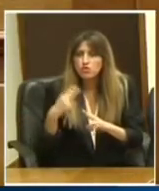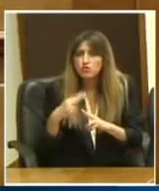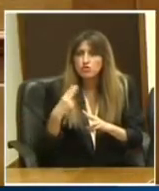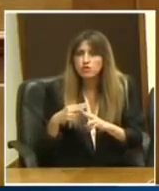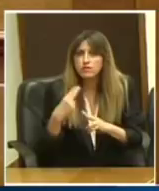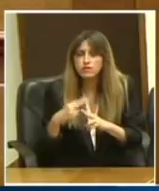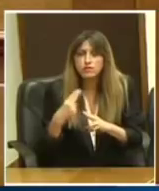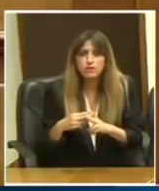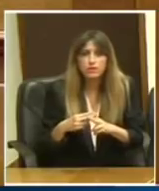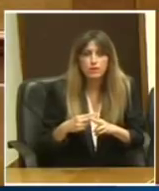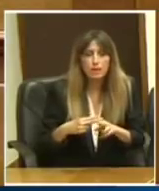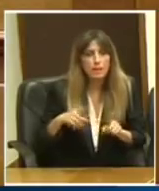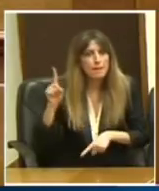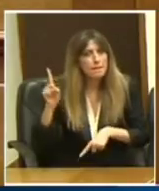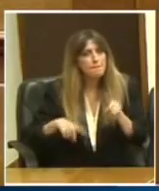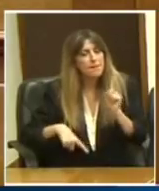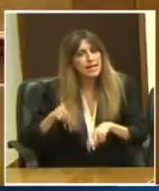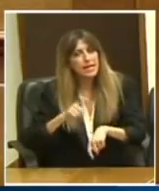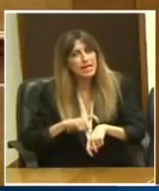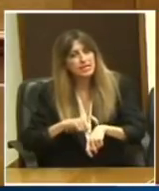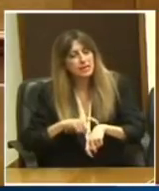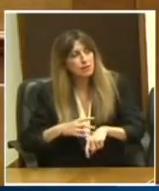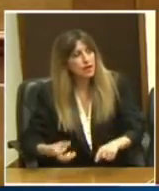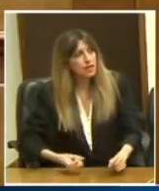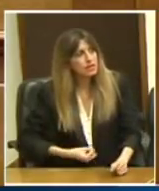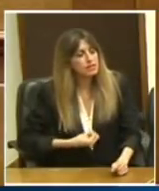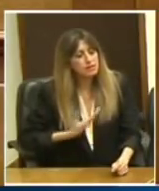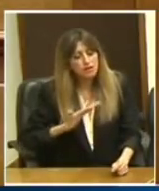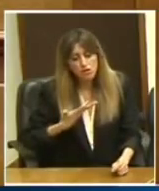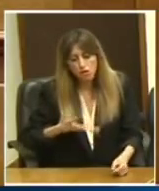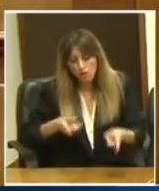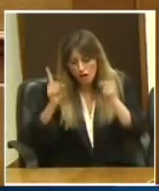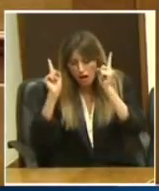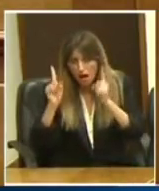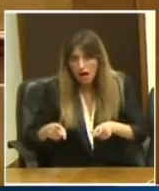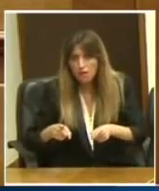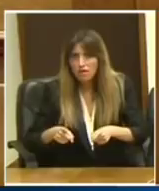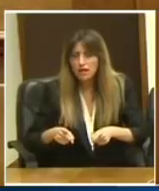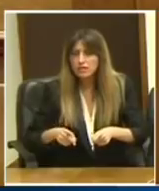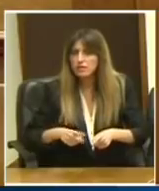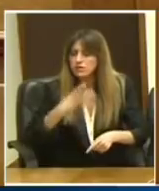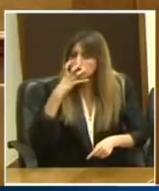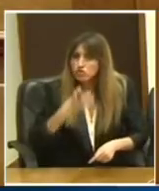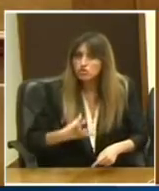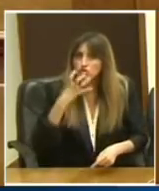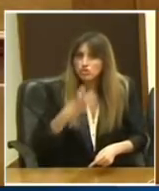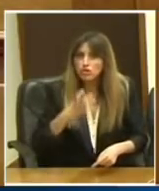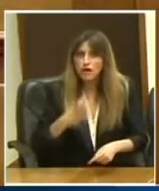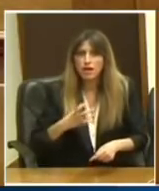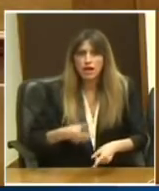έχει κανείς την αίσθηση ότι βρίσκεται μπροστά σε κρίσιμες αποφάσεις, ιστορικού χαρακτήρα